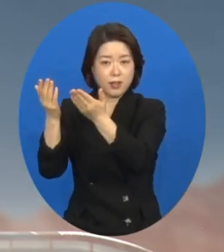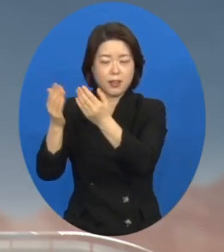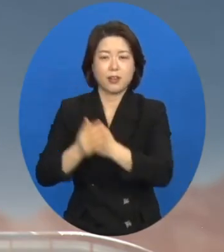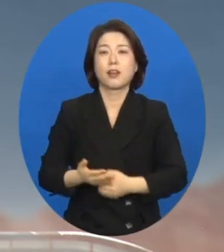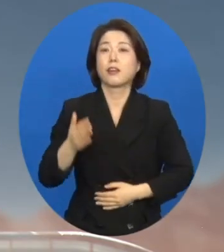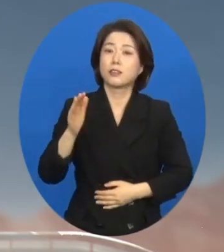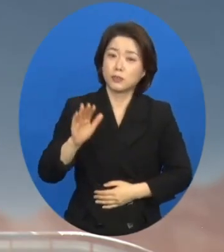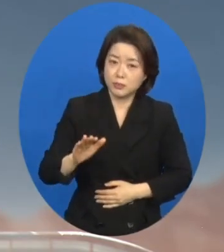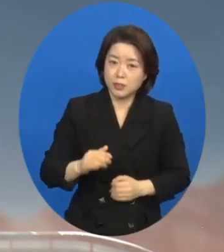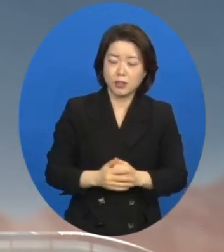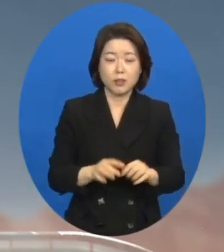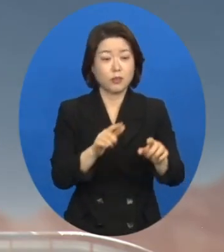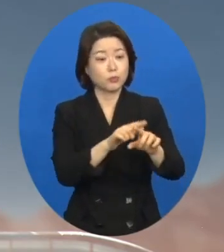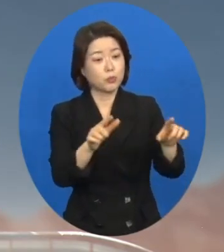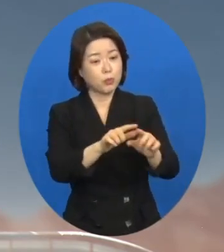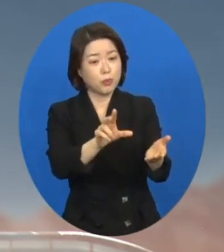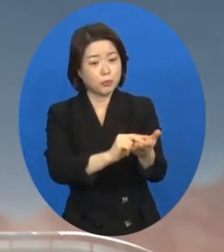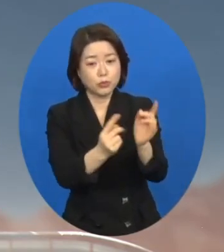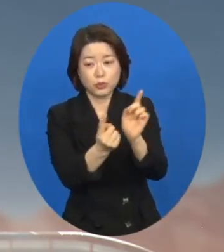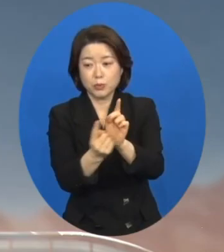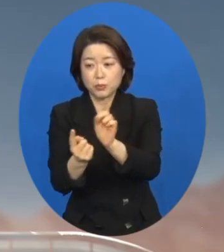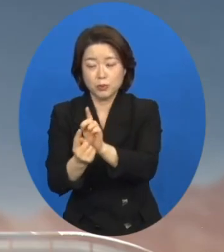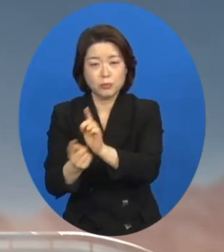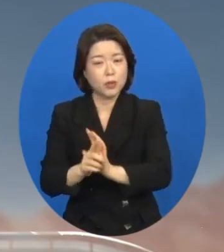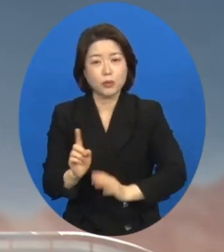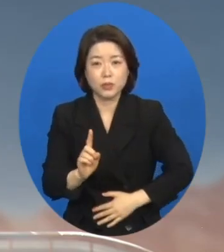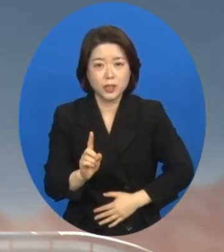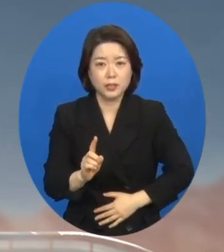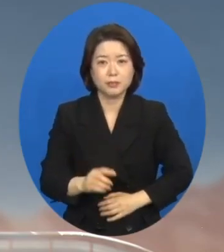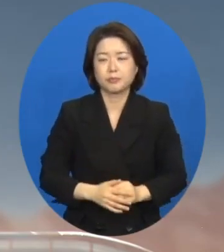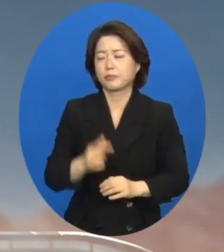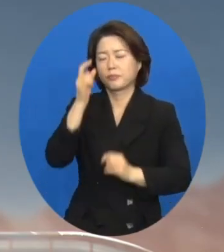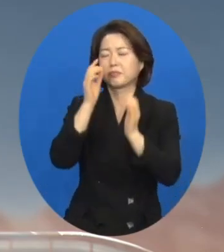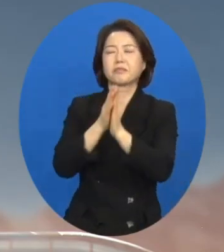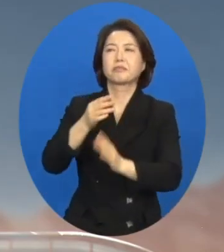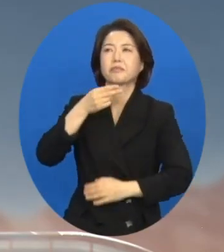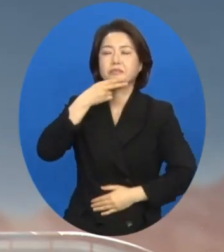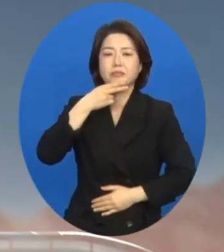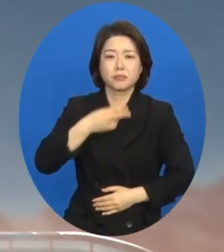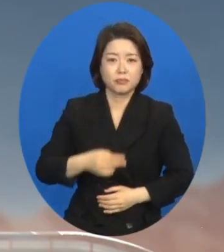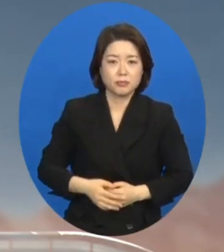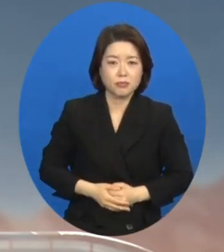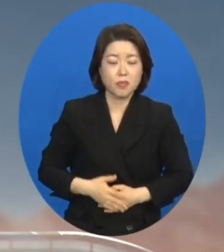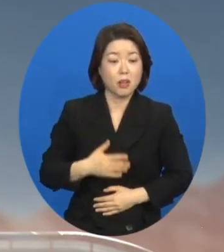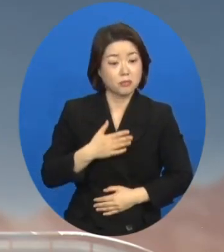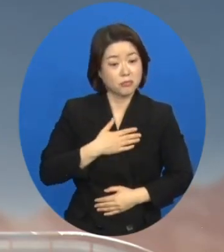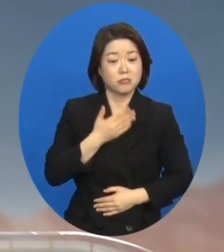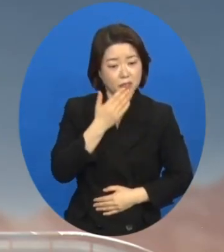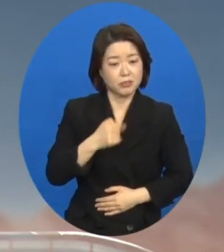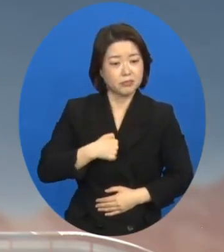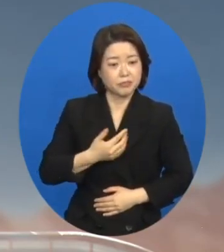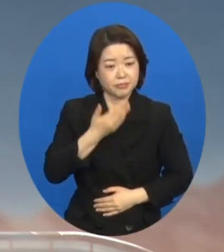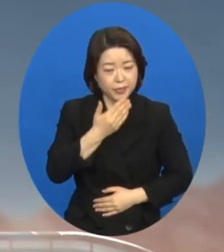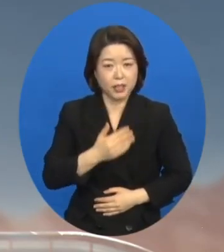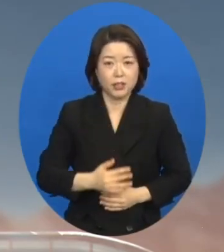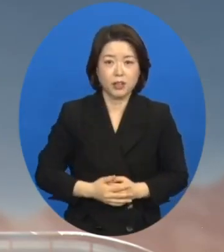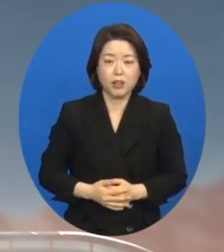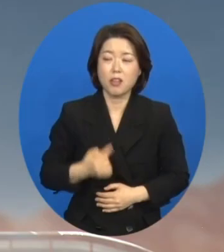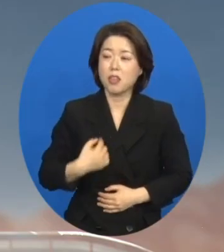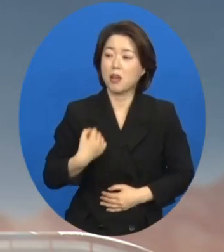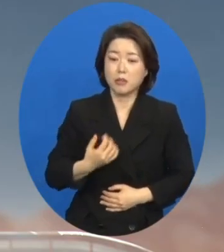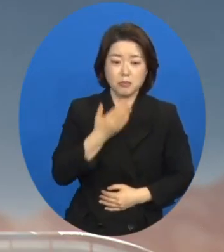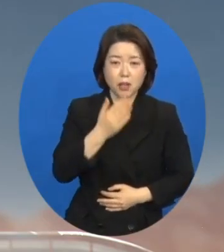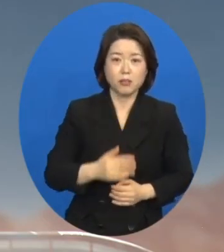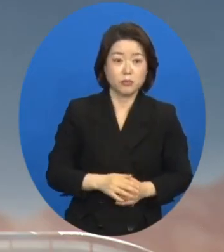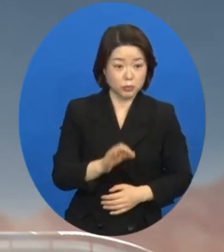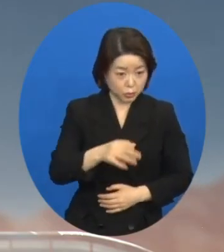그냥 평범한 문제를 만나면 어떻게 합니까? 안 해요, 기도. 이거 그냥 내가 할 수 있지 뭐. 아, 그냥 뭐 내 힘으로, 내